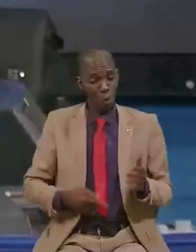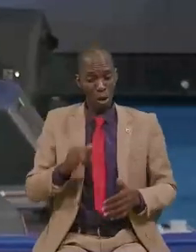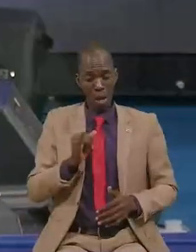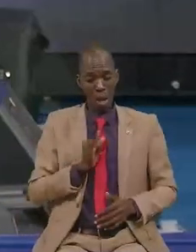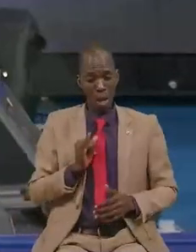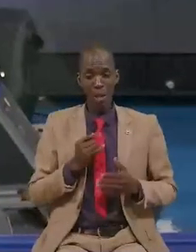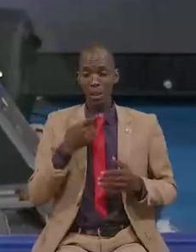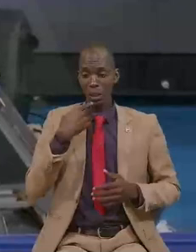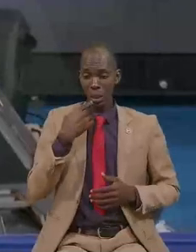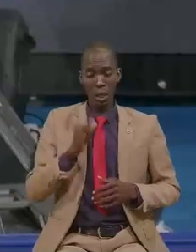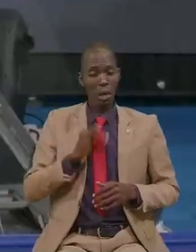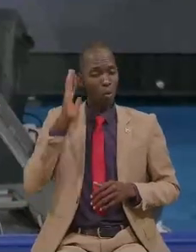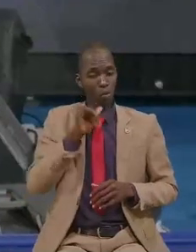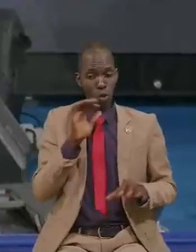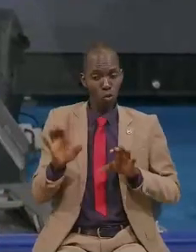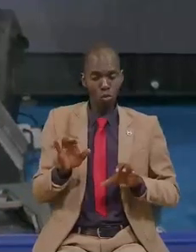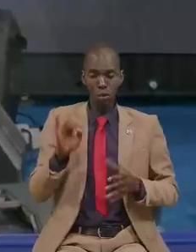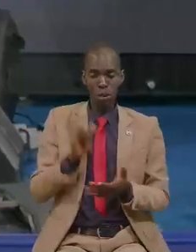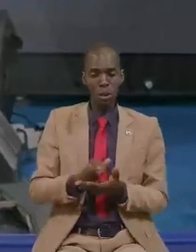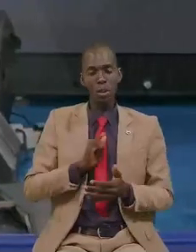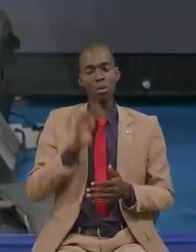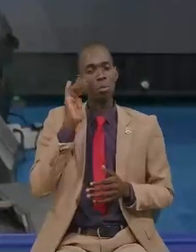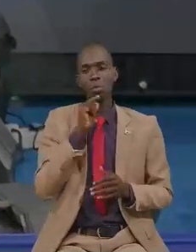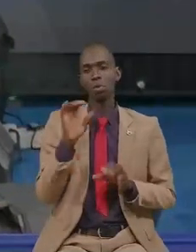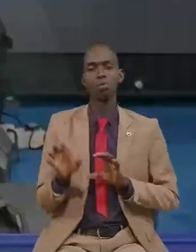pas faire là, je ne le ferai pas.